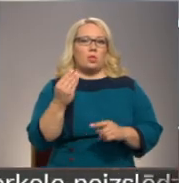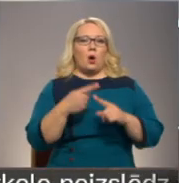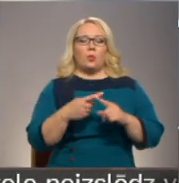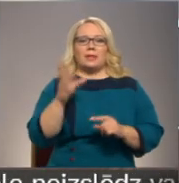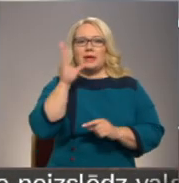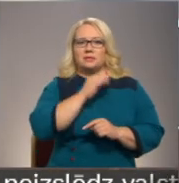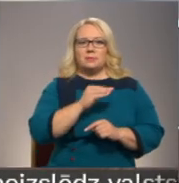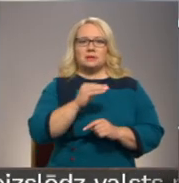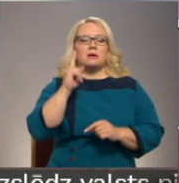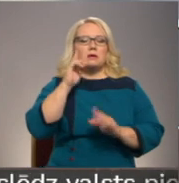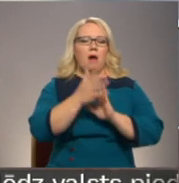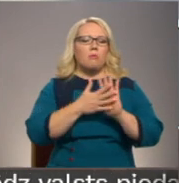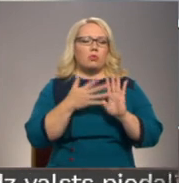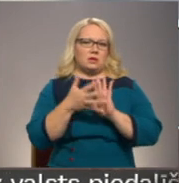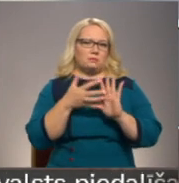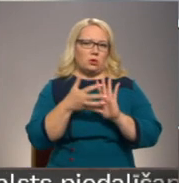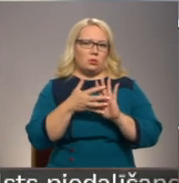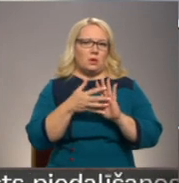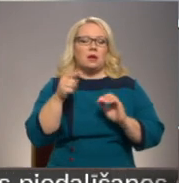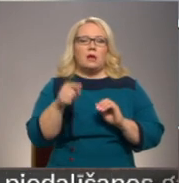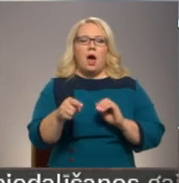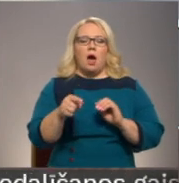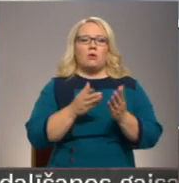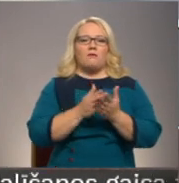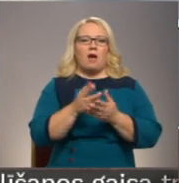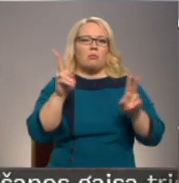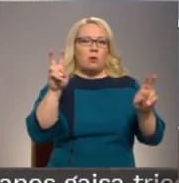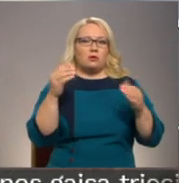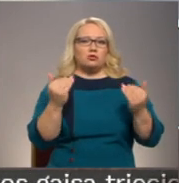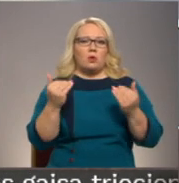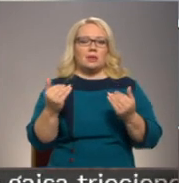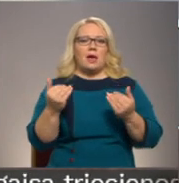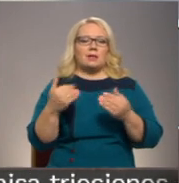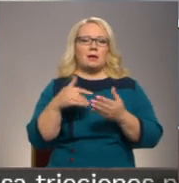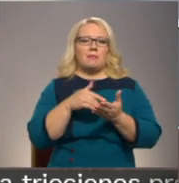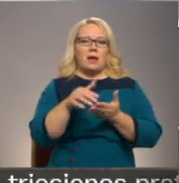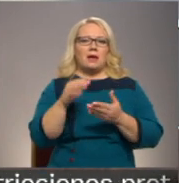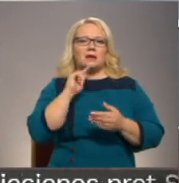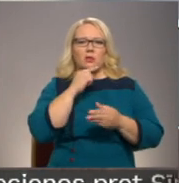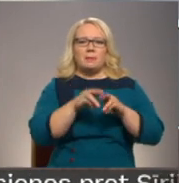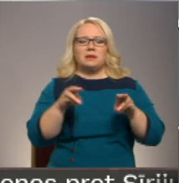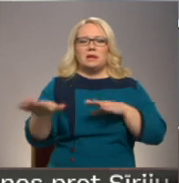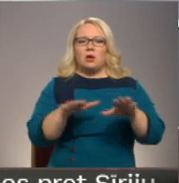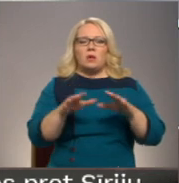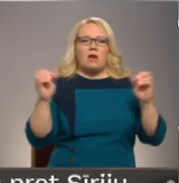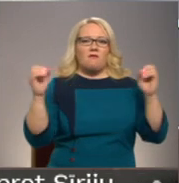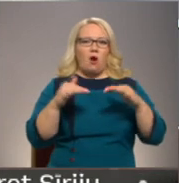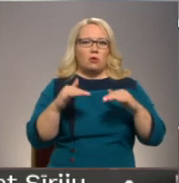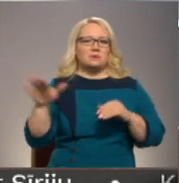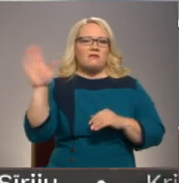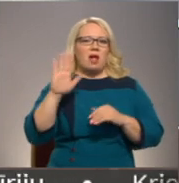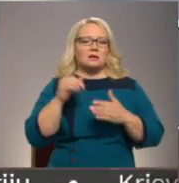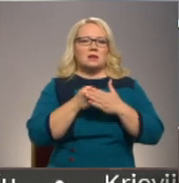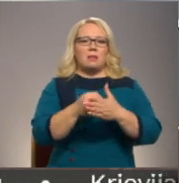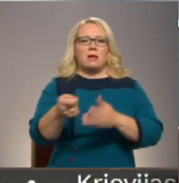Nauda un iespējas ir vien jāprot tās izmantot. Ar šādu vadmatīvu šodien aizvadīts ekonomikas ministrijas rīkotais fórums valsts